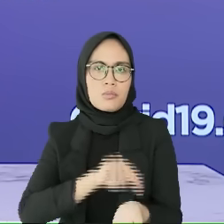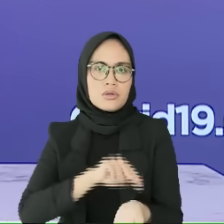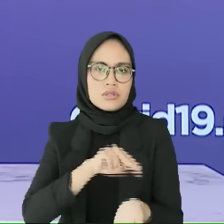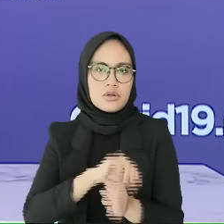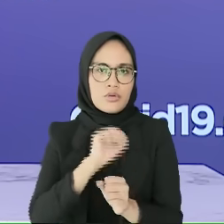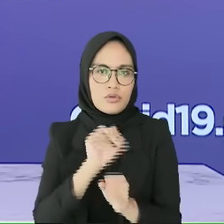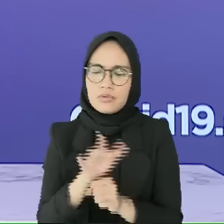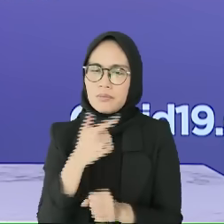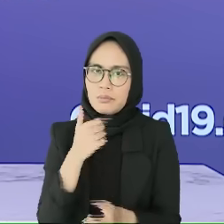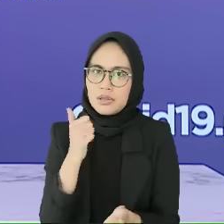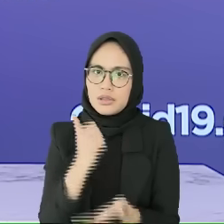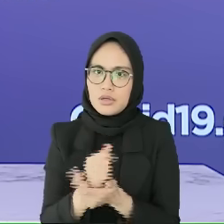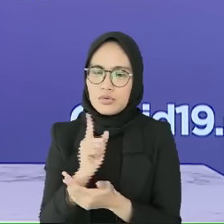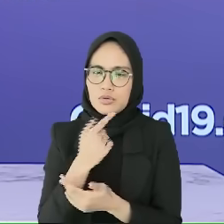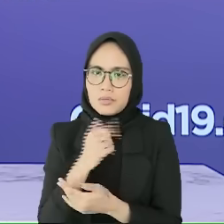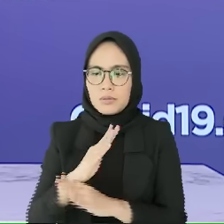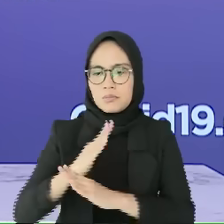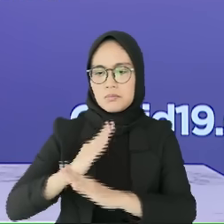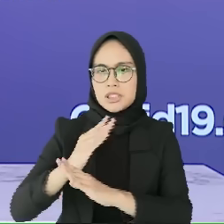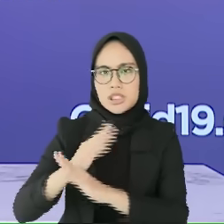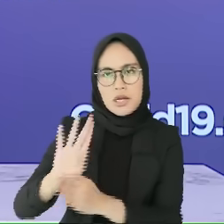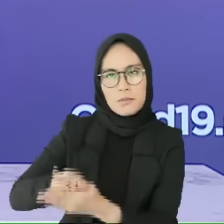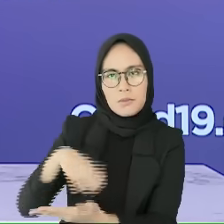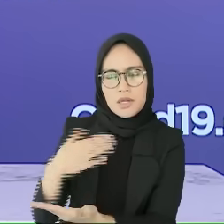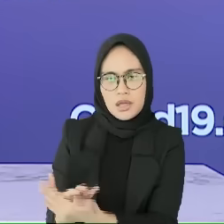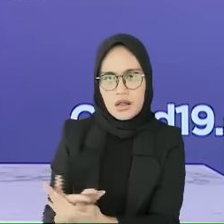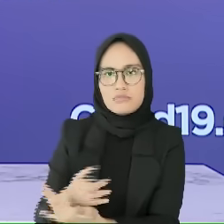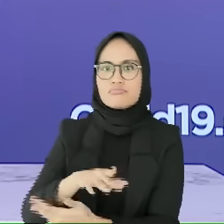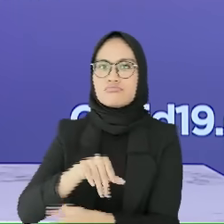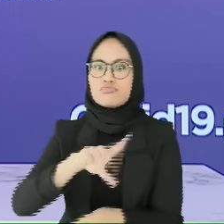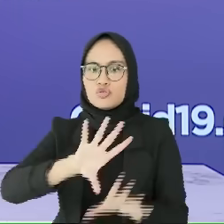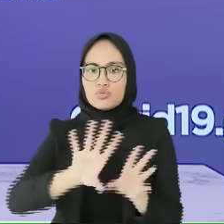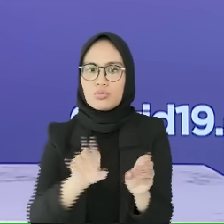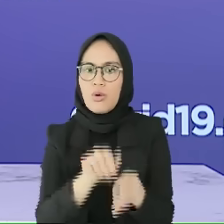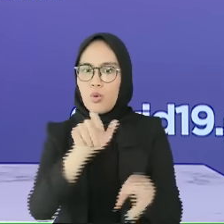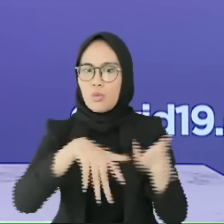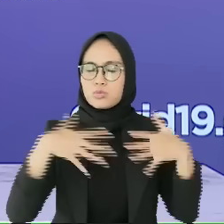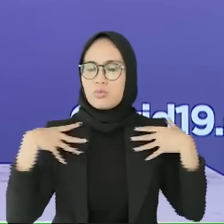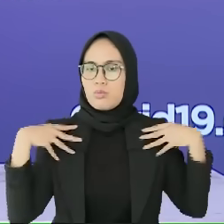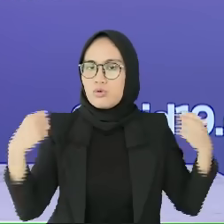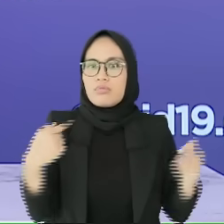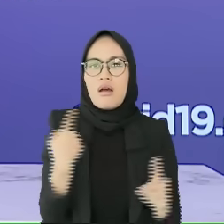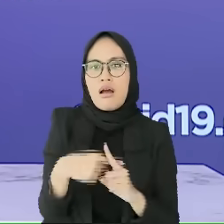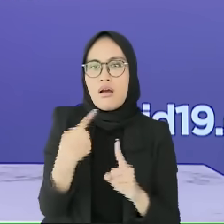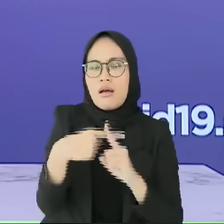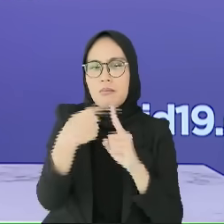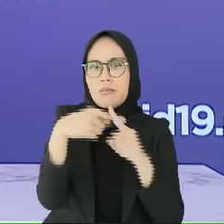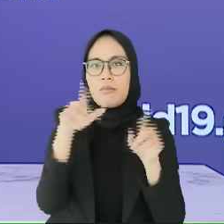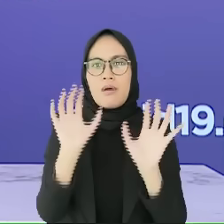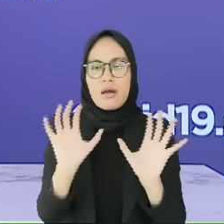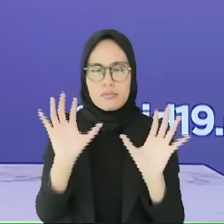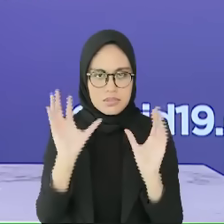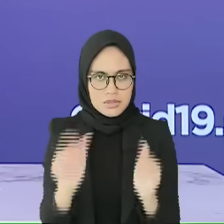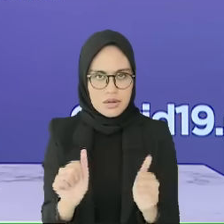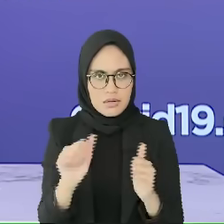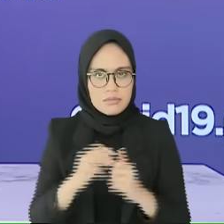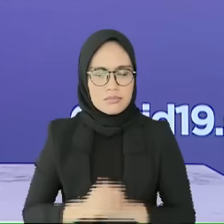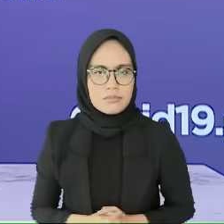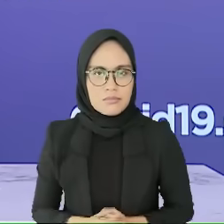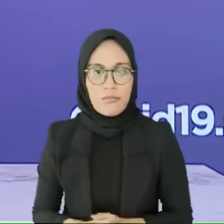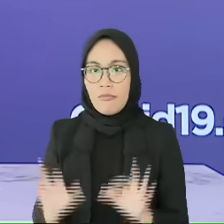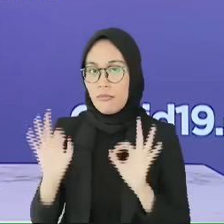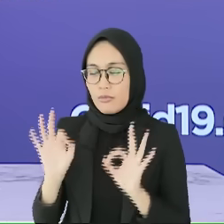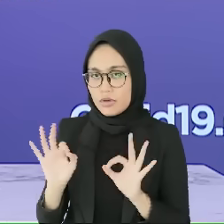angka kematian dan meningkatkan kesembuhan sebesar-besarnya. Terima kasih. Terima kasih, Prof. Pertanyaan terakhir